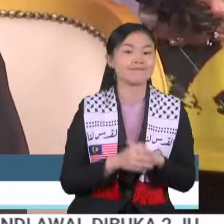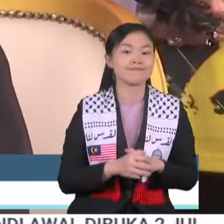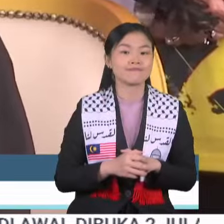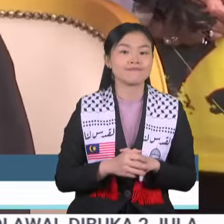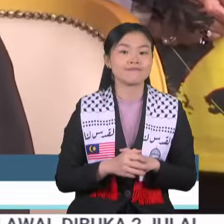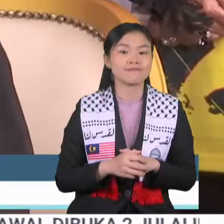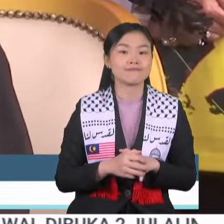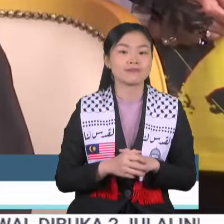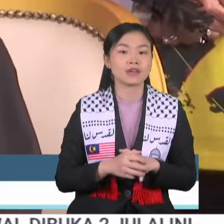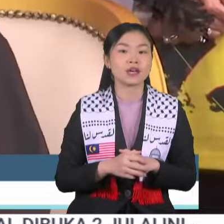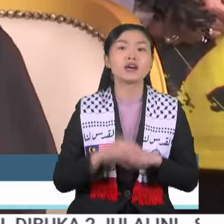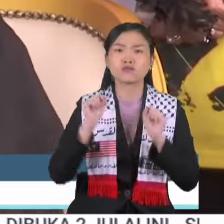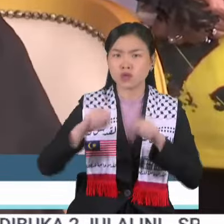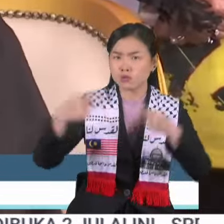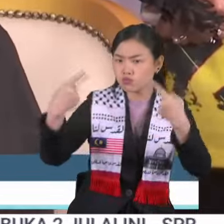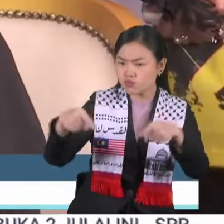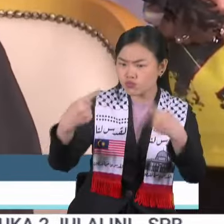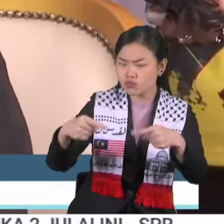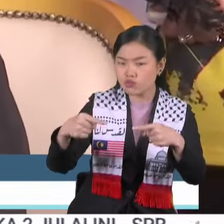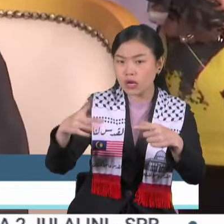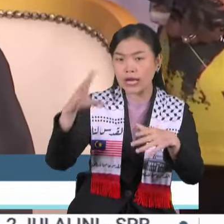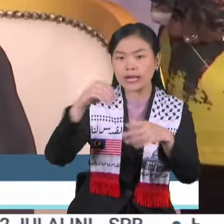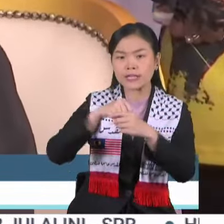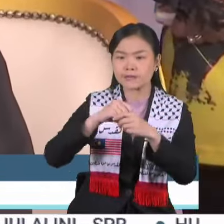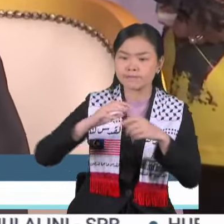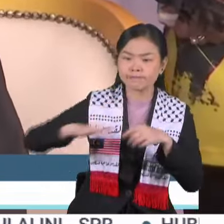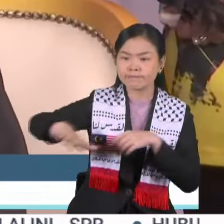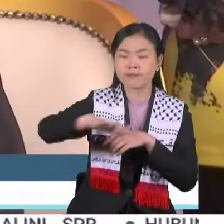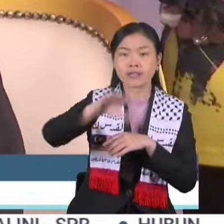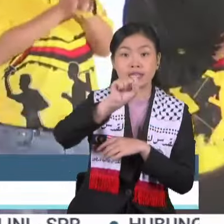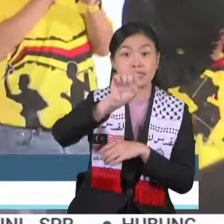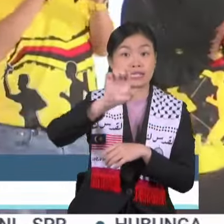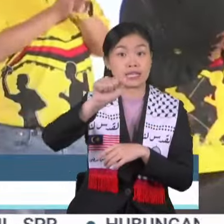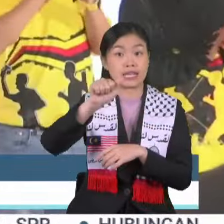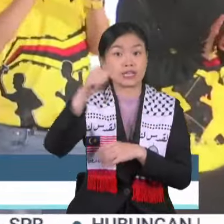juga dapat bersaing dalam arena sukan SEA Games.